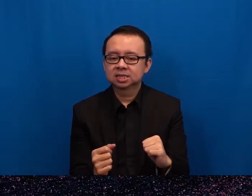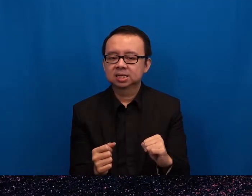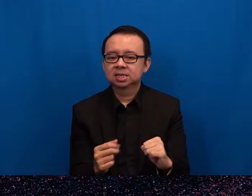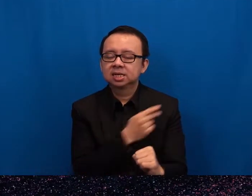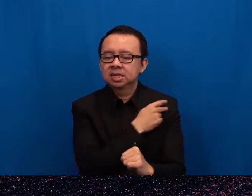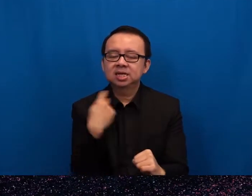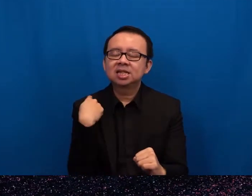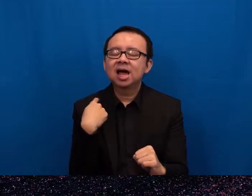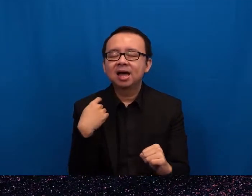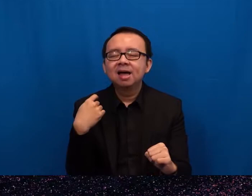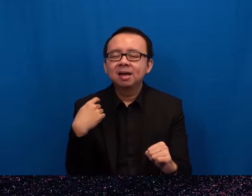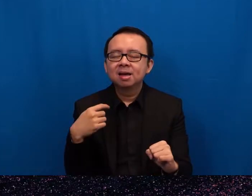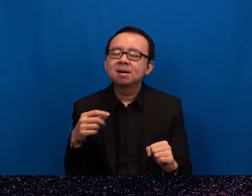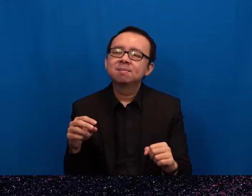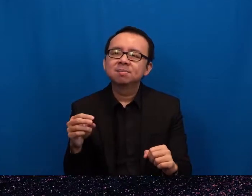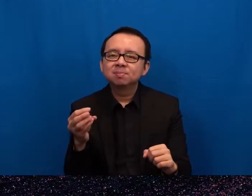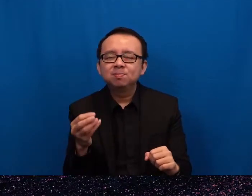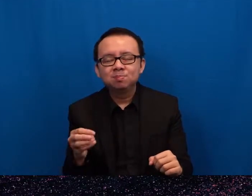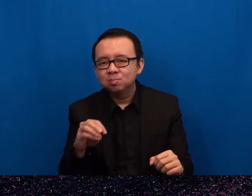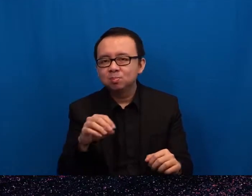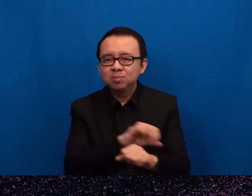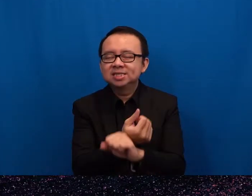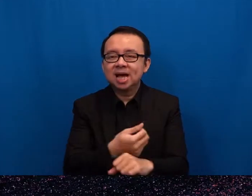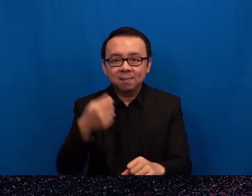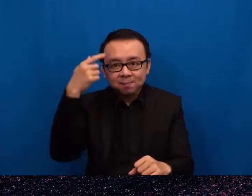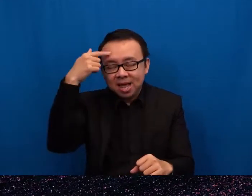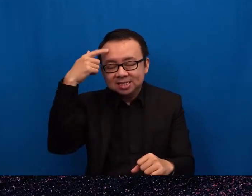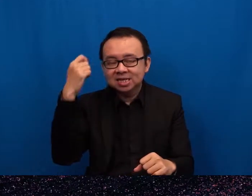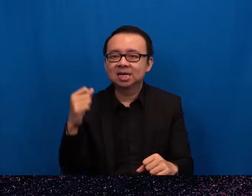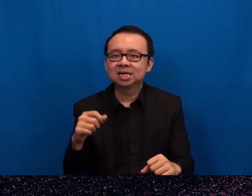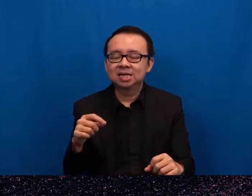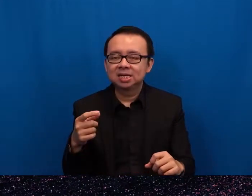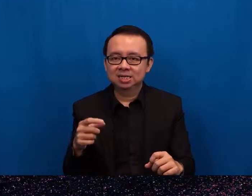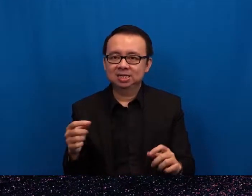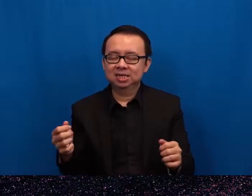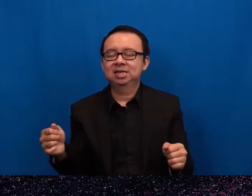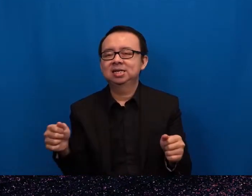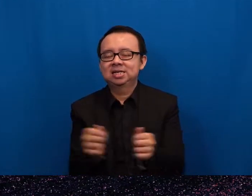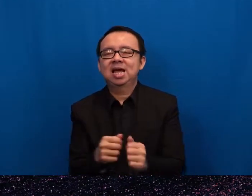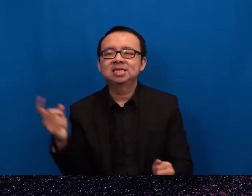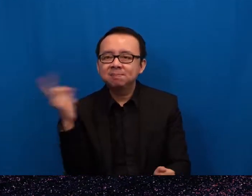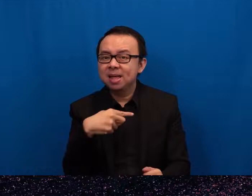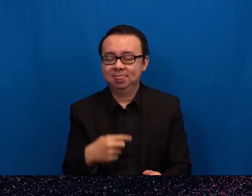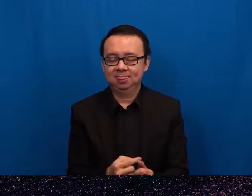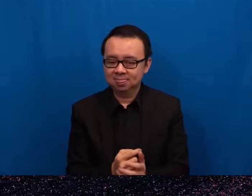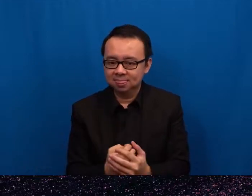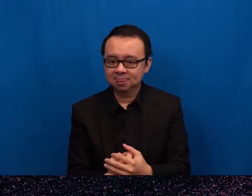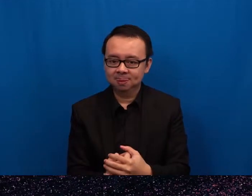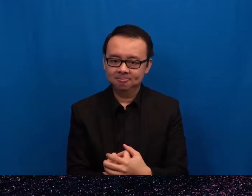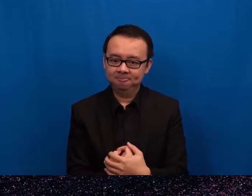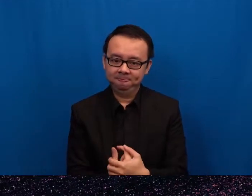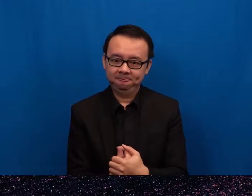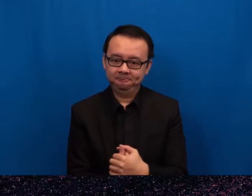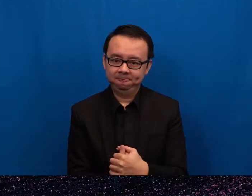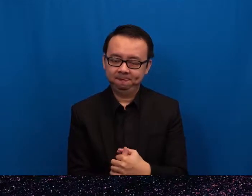semua. Kok belajar drama Korea? Lihat drama Korea, nggak tahu kalau di situ kalian, Anda nonton yang gitu nggak tahu. Tapi